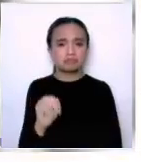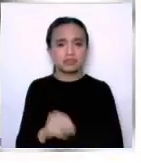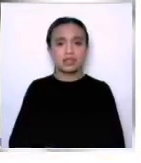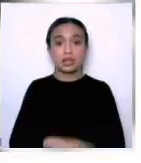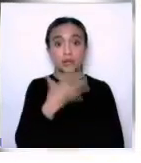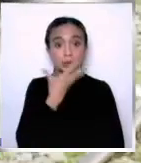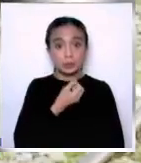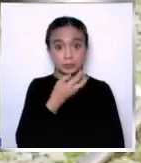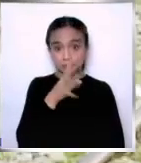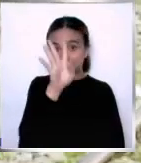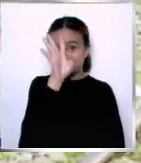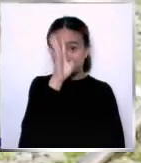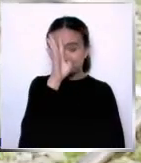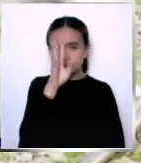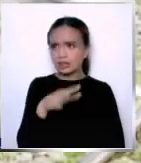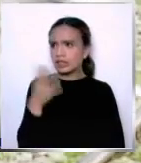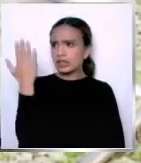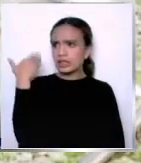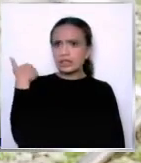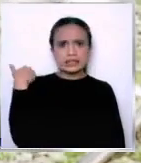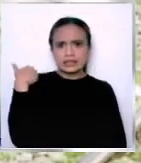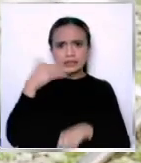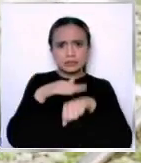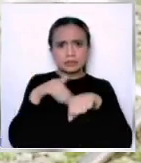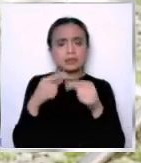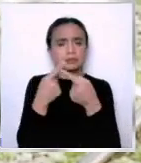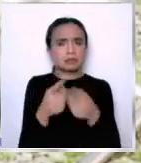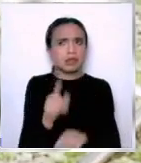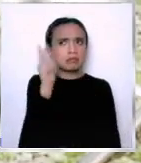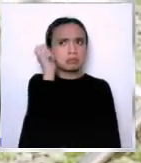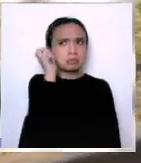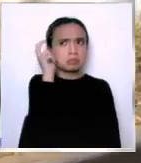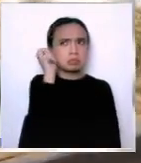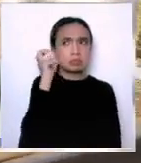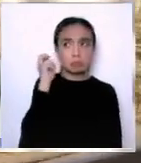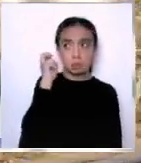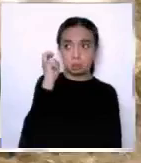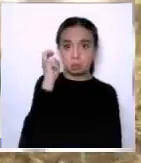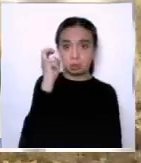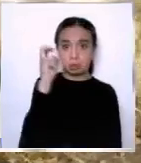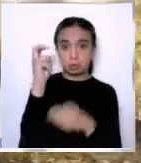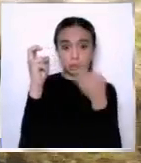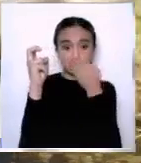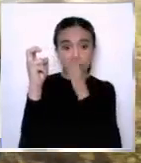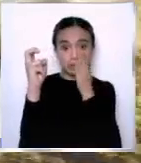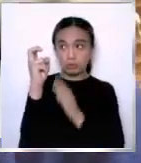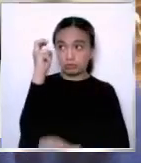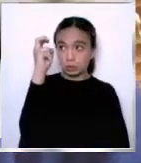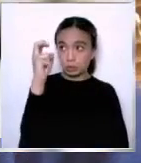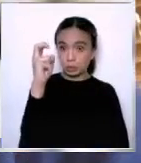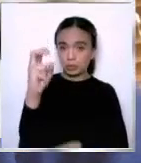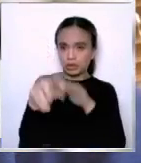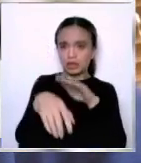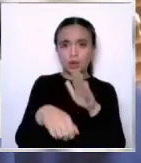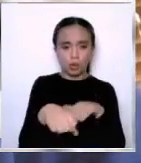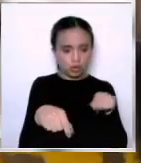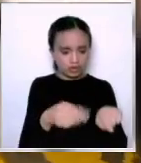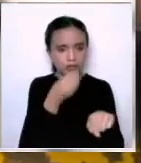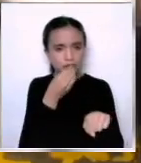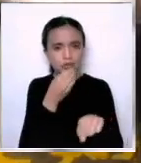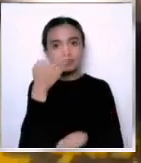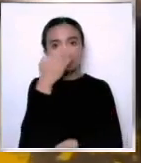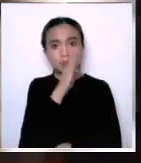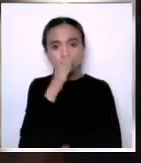wala pang tawag noon. Ngunit nung narinig niyang dumaan ang biyaheng Bicol na tren, tinawag niya itong Bicol Express. Sa mga Bicol na ano, may